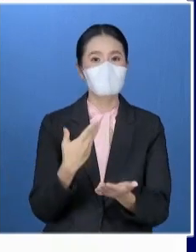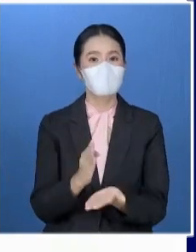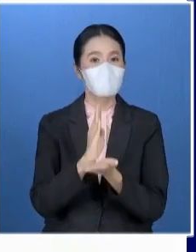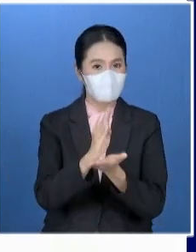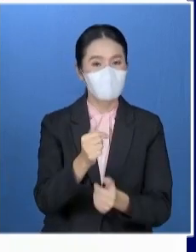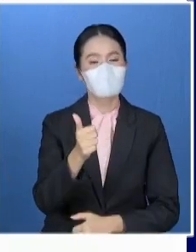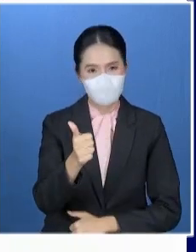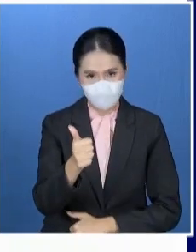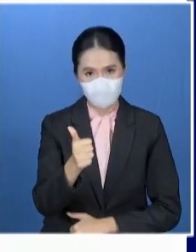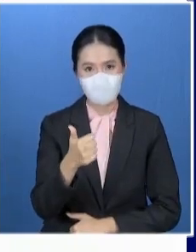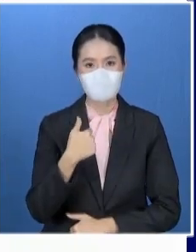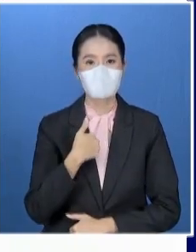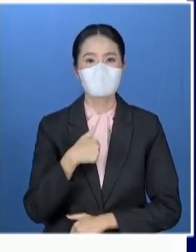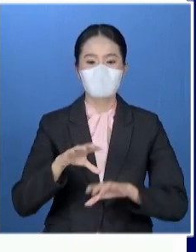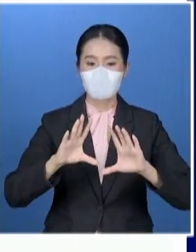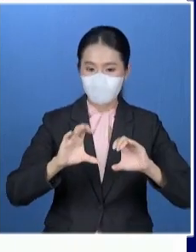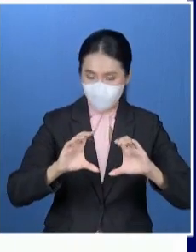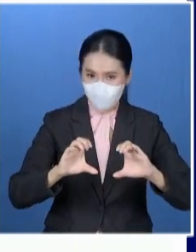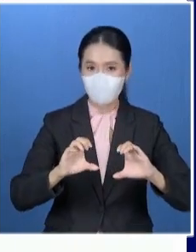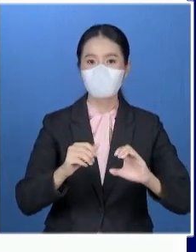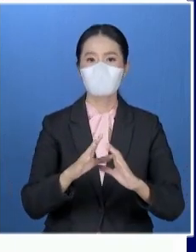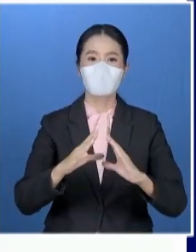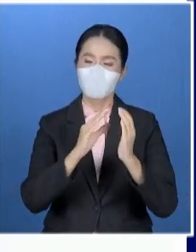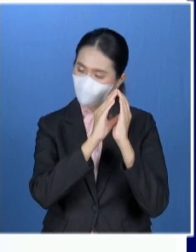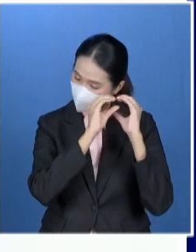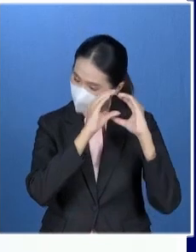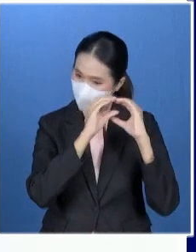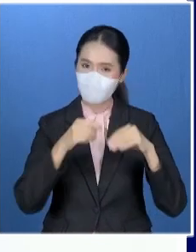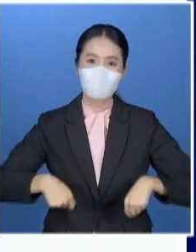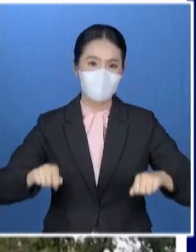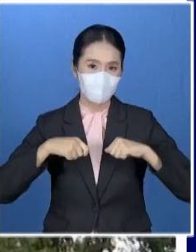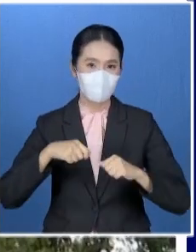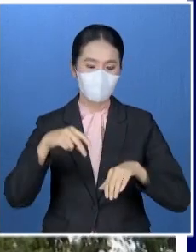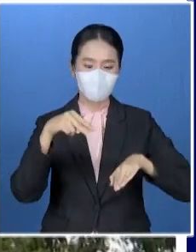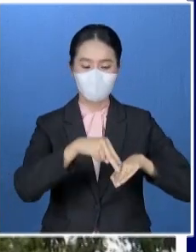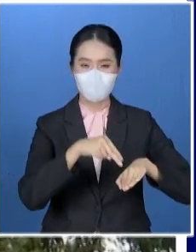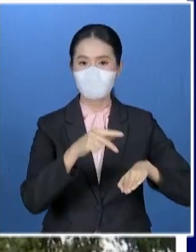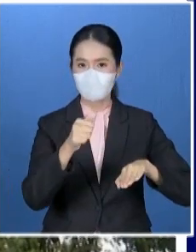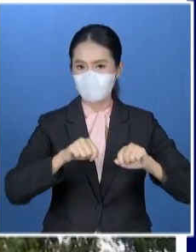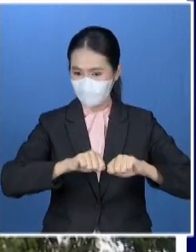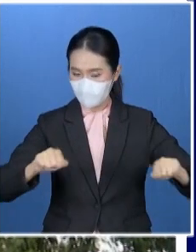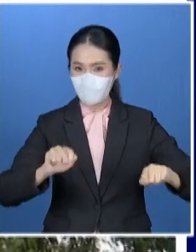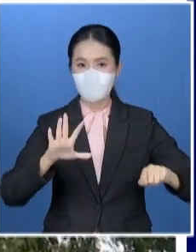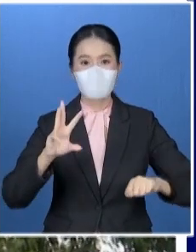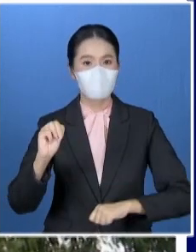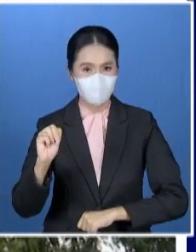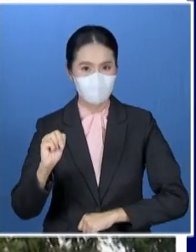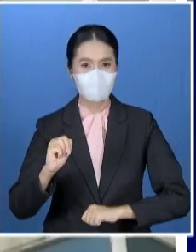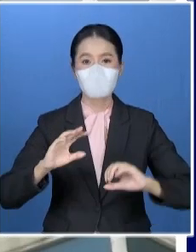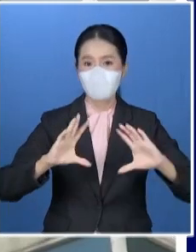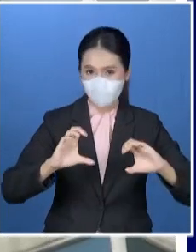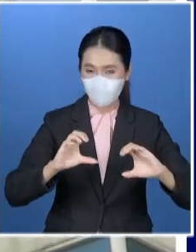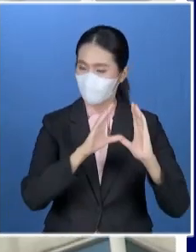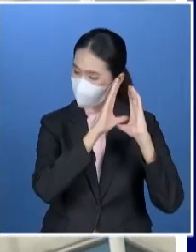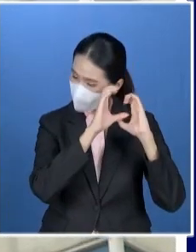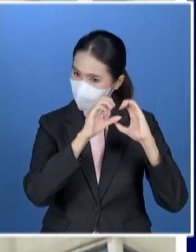คทำได้ฮะที่นอนปิกนิกหมอนผ้าห่มแล้วก็ปลั๊กไฟ3ตาที่ยาว5เมตรที่นอนปิกนิกหมอนผ้